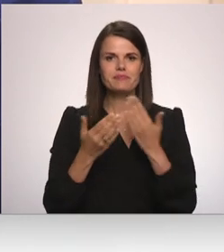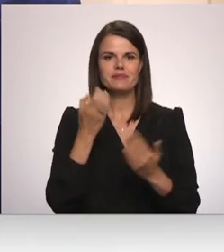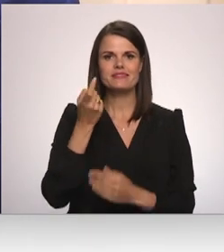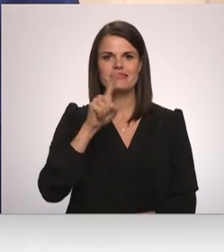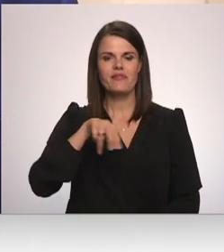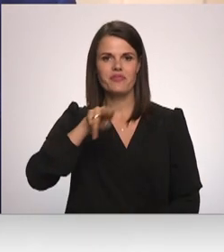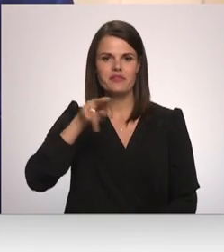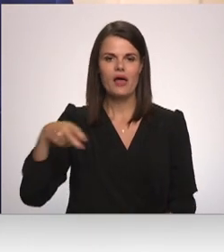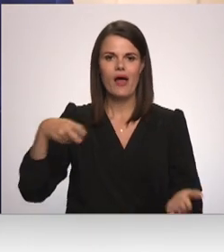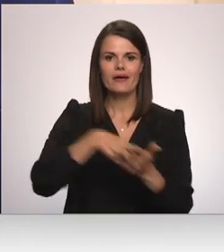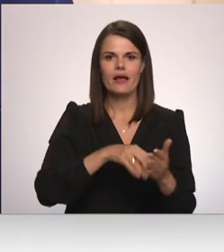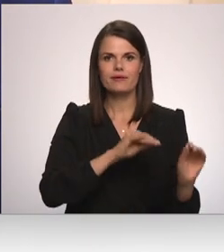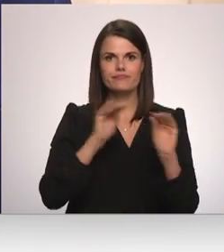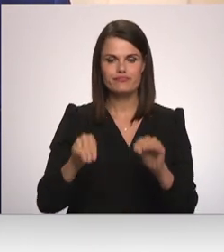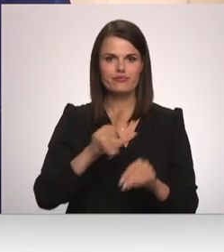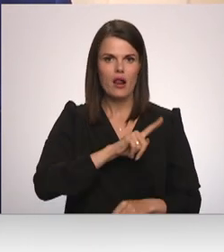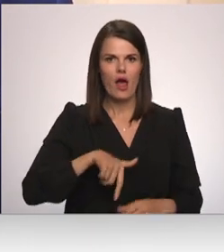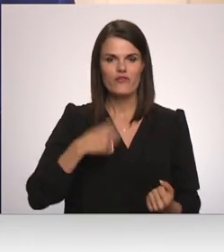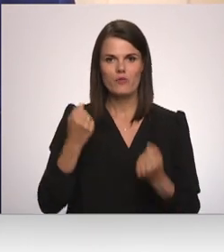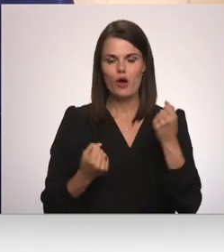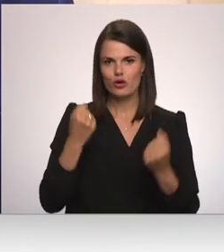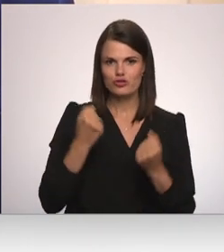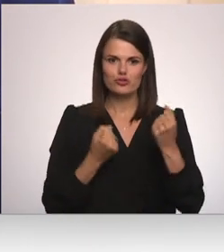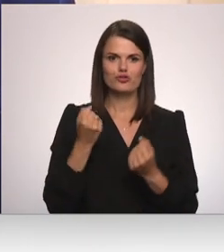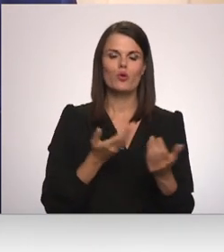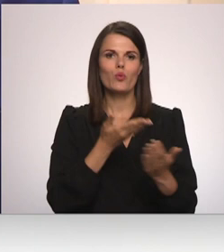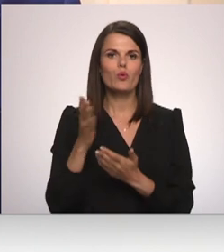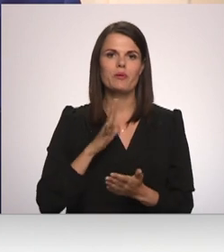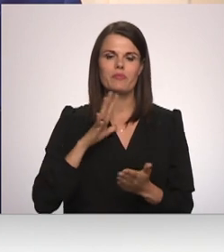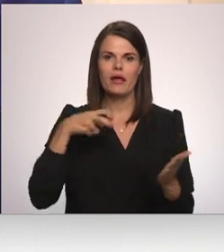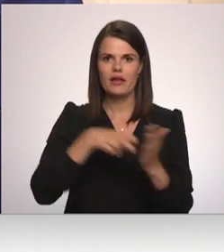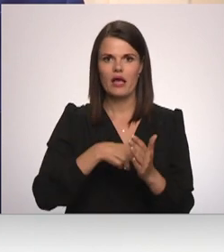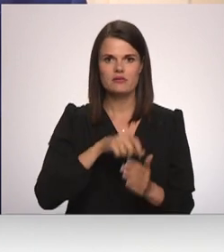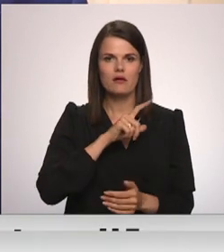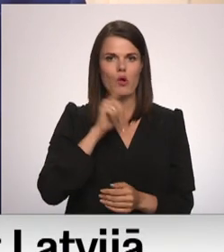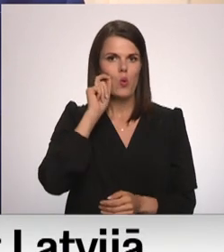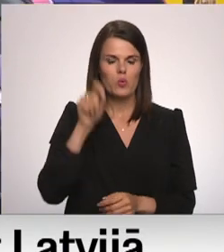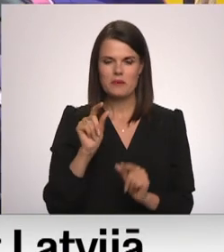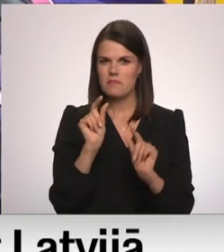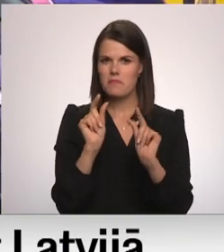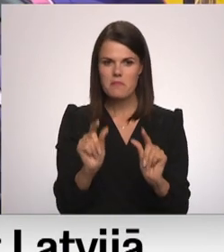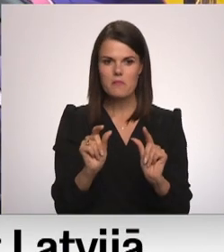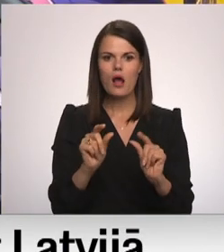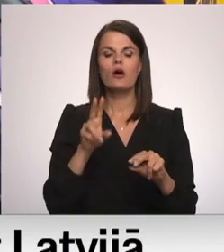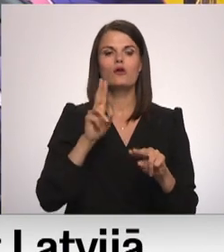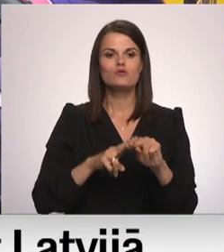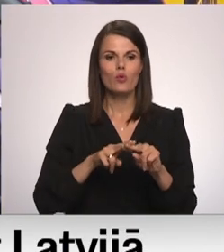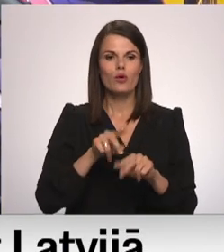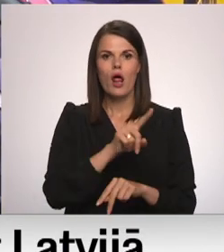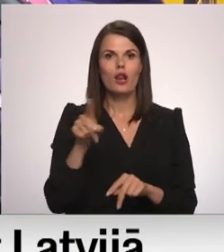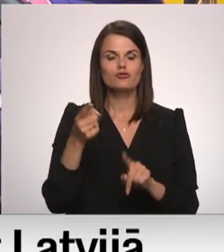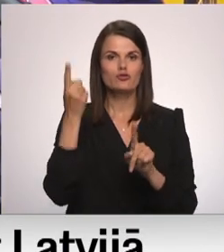CSDD, lai pāreģistrētu, transporta līdzekļus, kuri ir reģistrēti Ukrainā, ir pavisam niecīga, un līdz